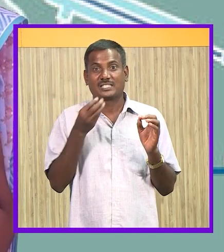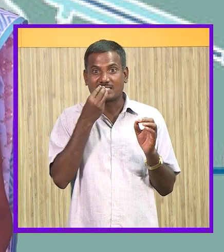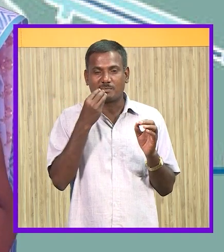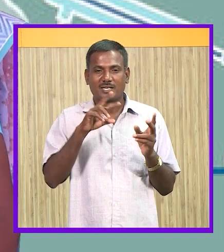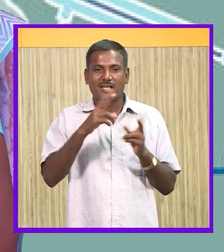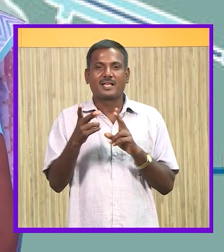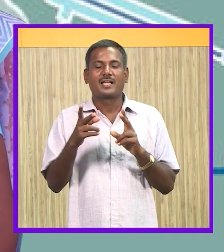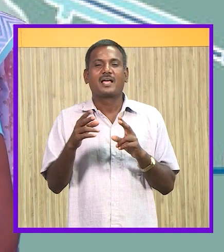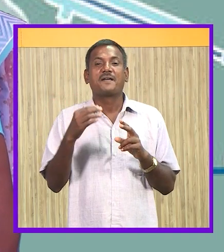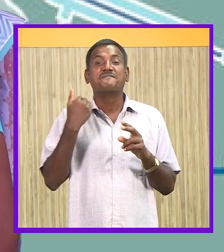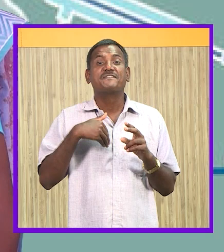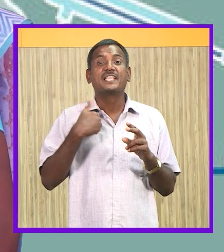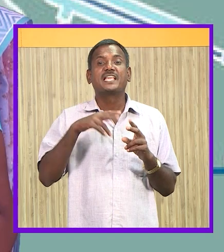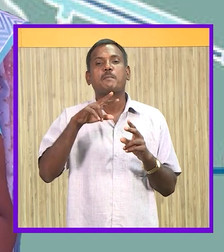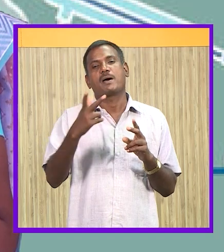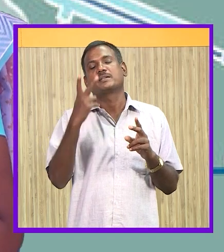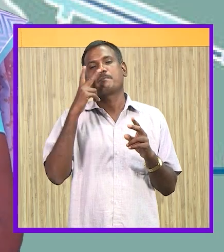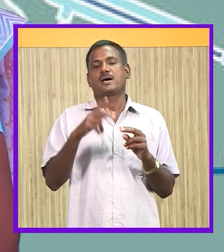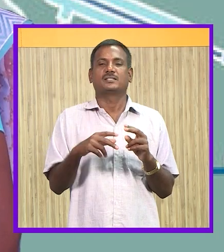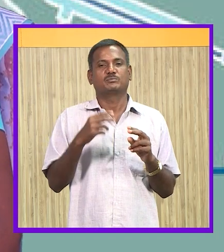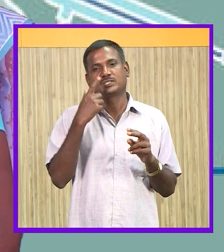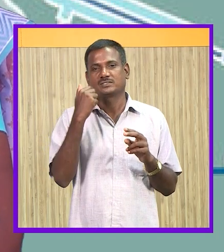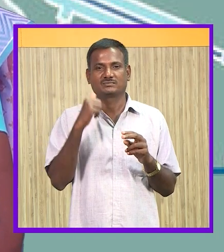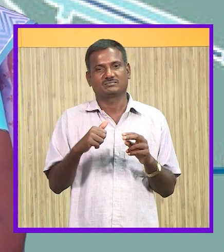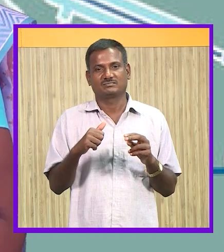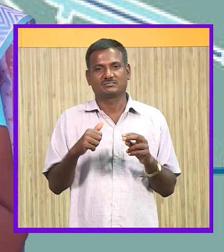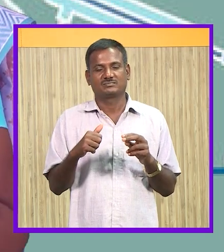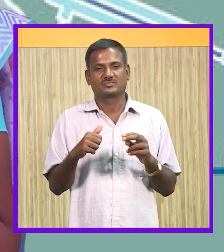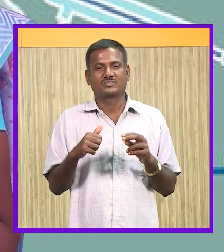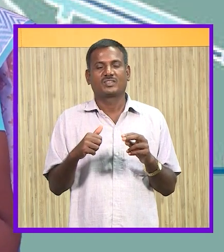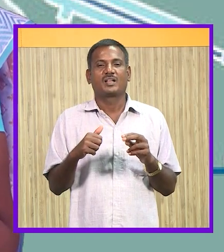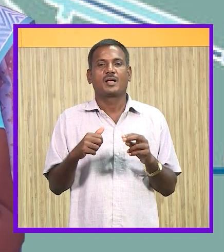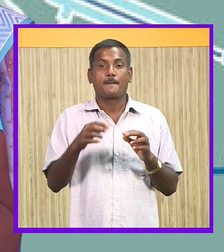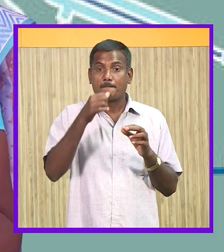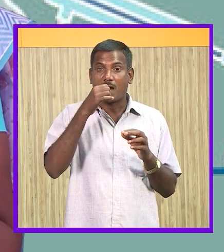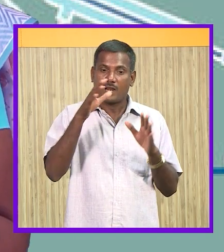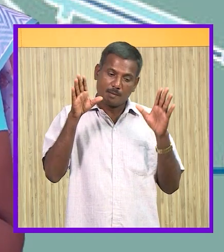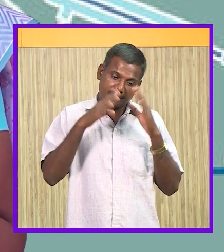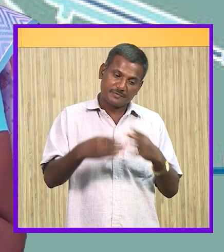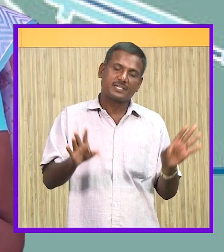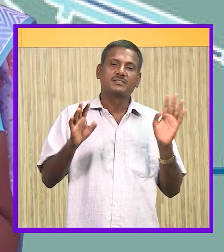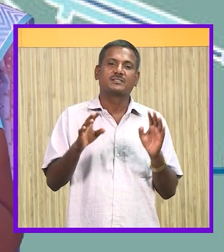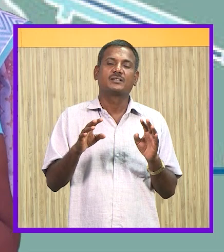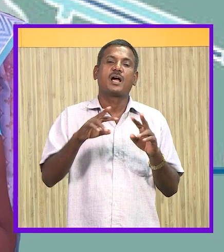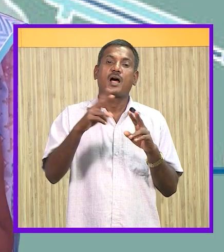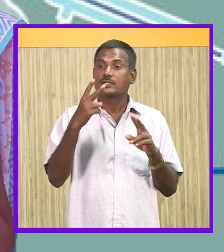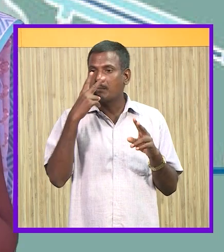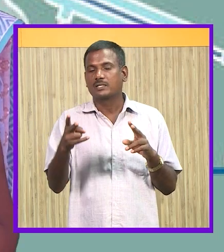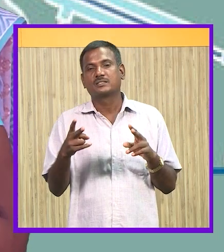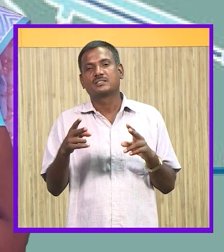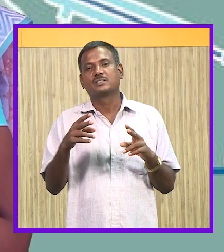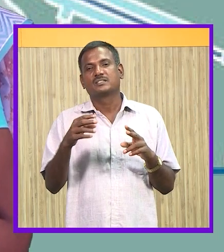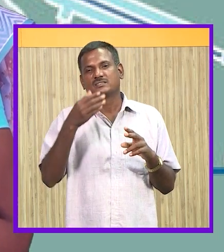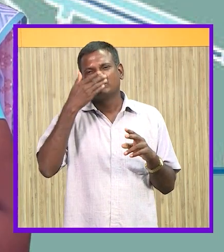அந்த பேட் ஸ்மெல்லுக்கு காரணமும் என்ன தான், அங்கே வேதியியல் மாற்றம் நடந்திருக்கு. அல்லது பாலை நீங்கள் அப்படியே விட்டுட்டீங்கன்னு வச்சுக்கோங்க, அடுத்த நாள் பார்த்தாலே